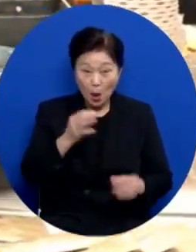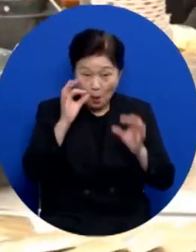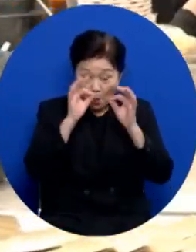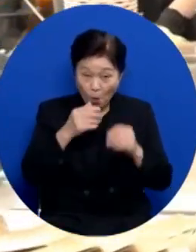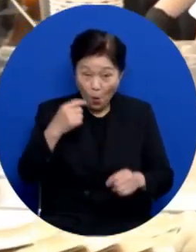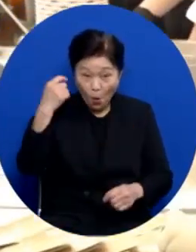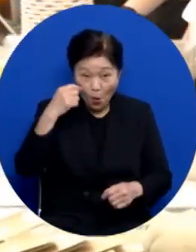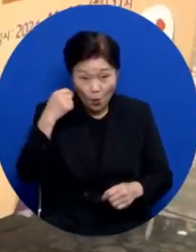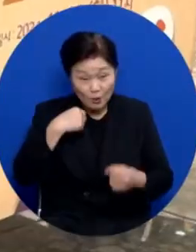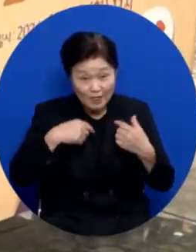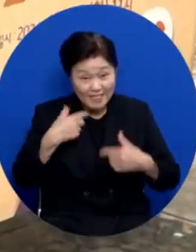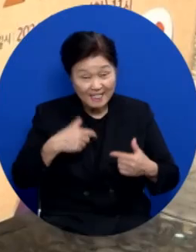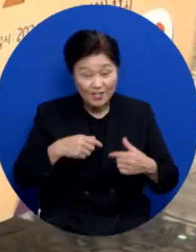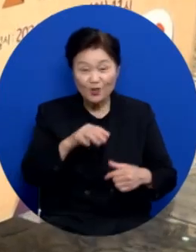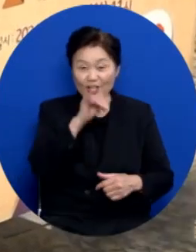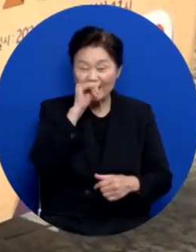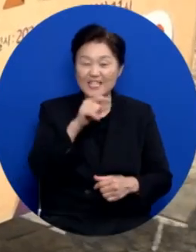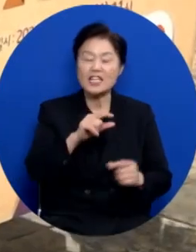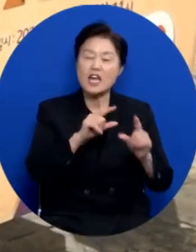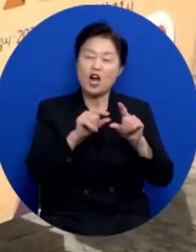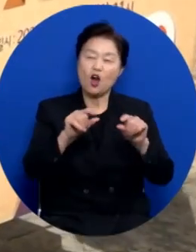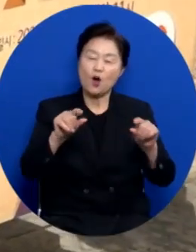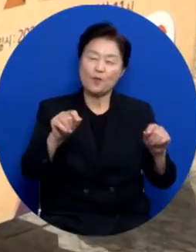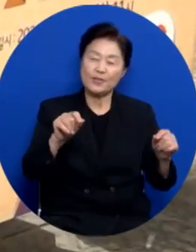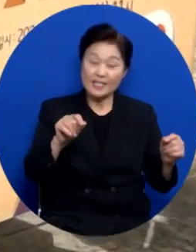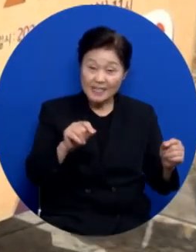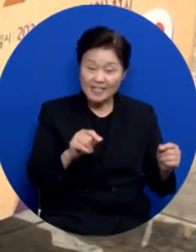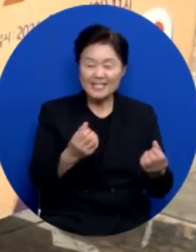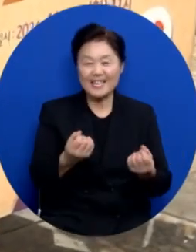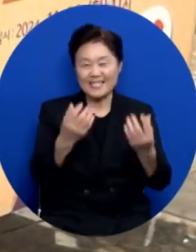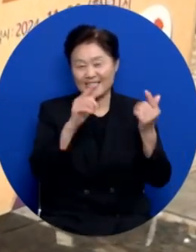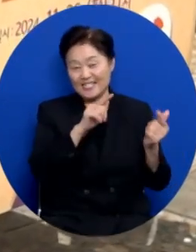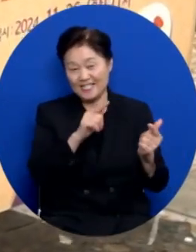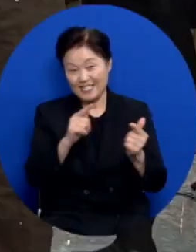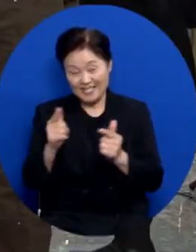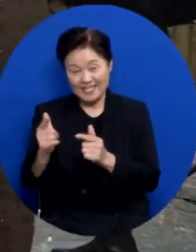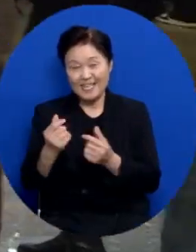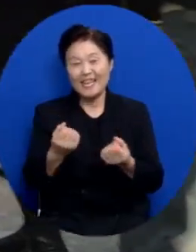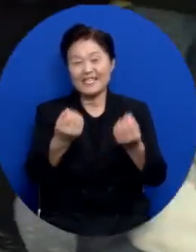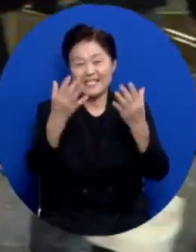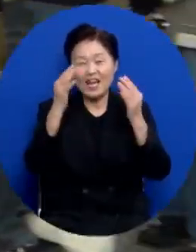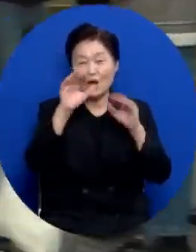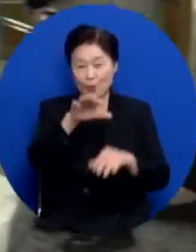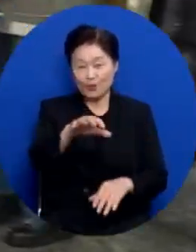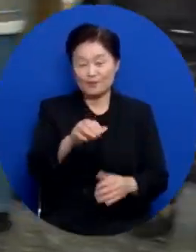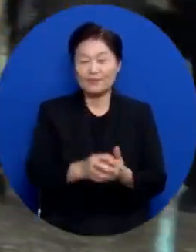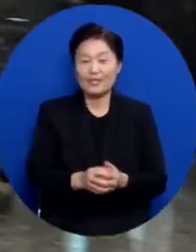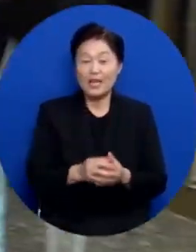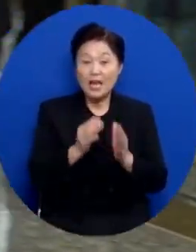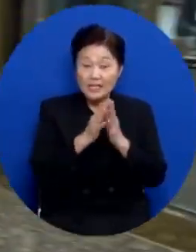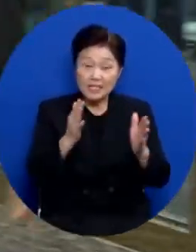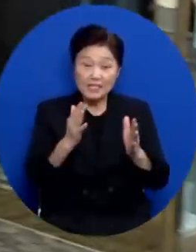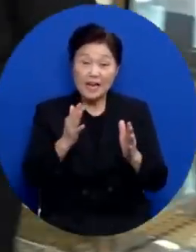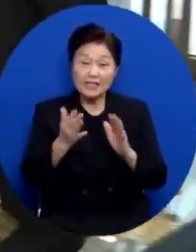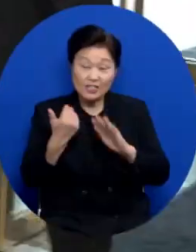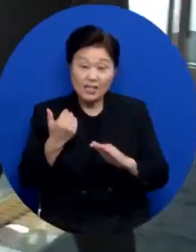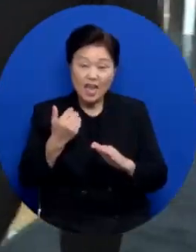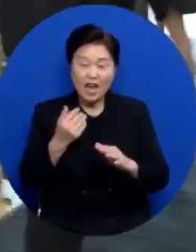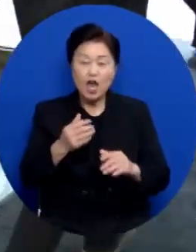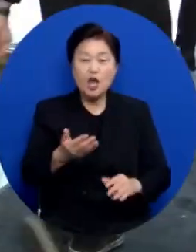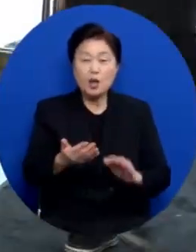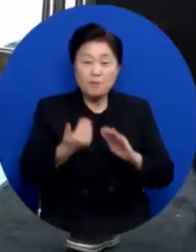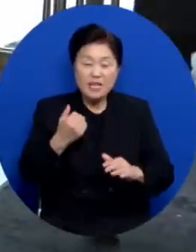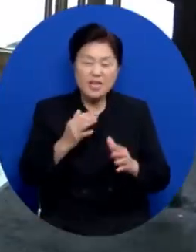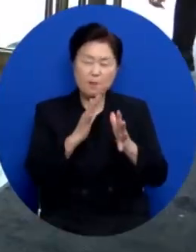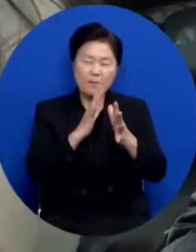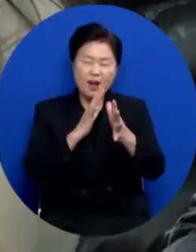향연. 백석예술대학교 외식학부가 준비한 외식푸드 마켓데이 현장입니다. 시작하기도 전에 대기자들이 줄을 서는